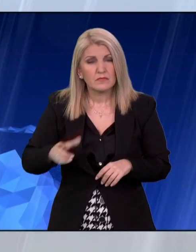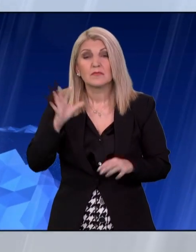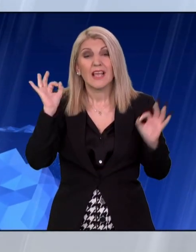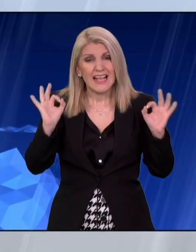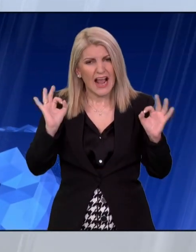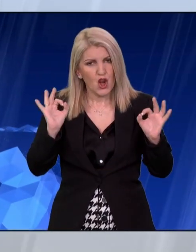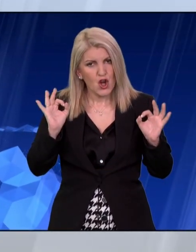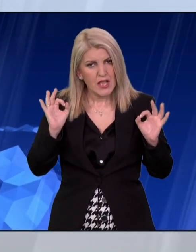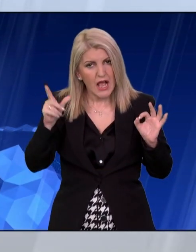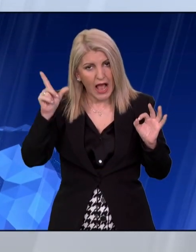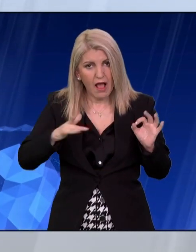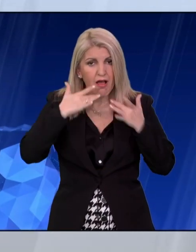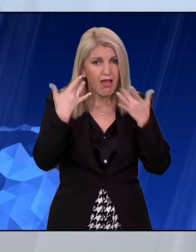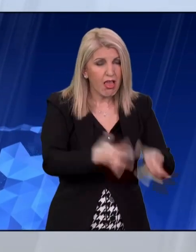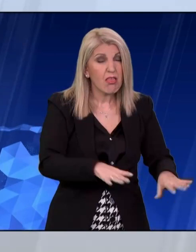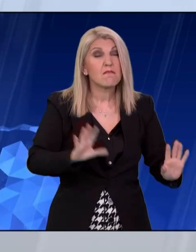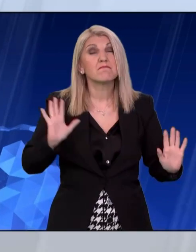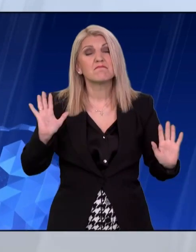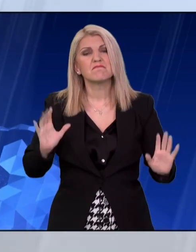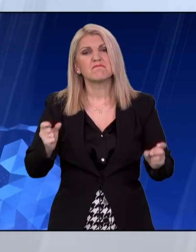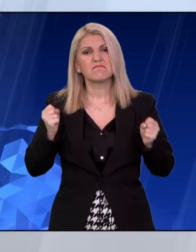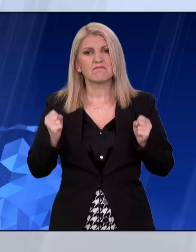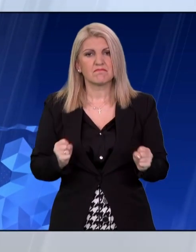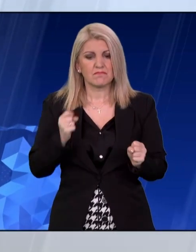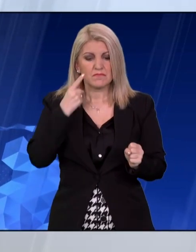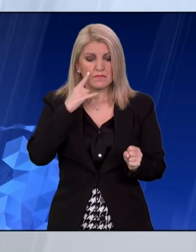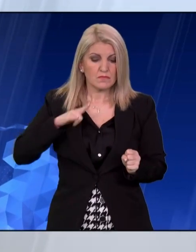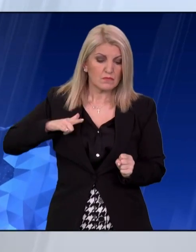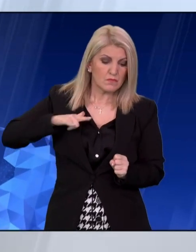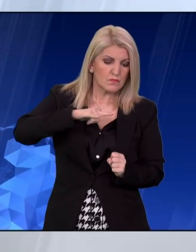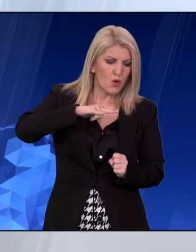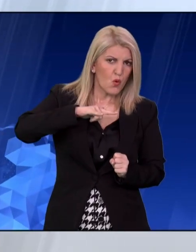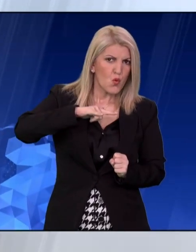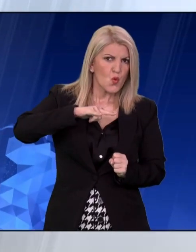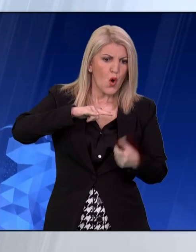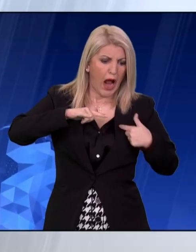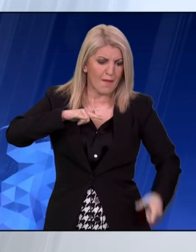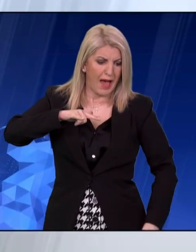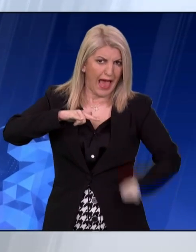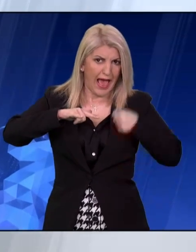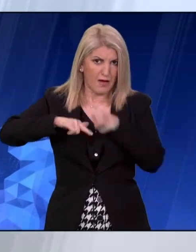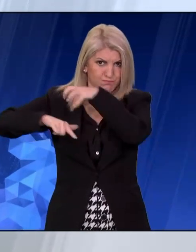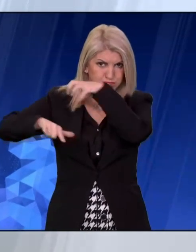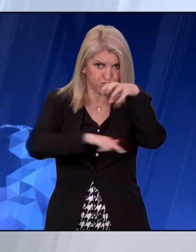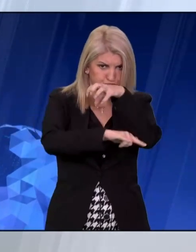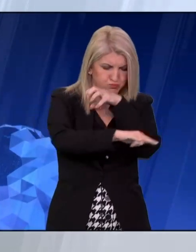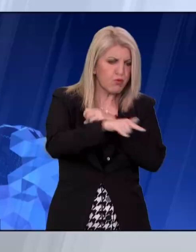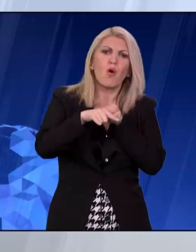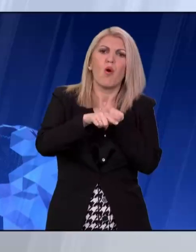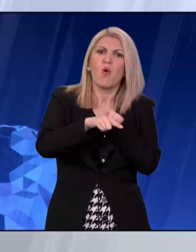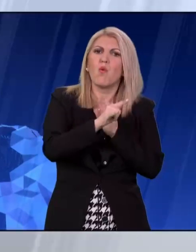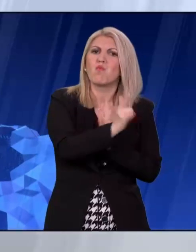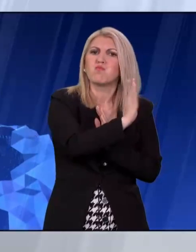εκτινασσόμενο κάθισμα φαίνεται ότι δεν το χρησιμοποίησε ποτέ έκανε μία ηρωική προσπάθεια με αυτοθυσία